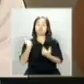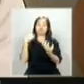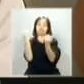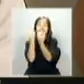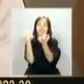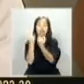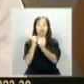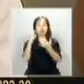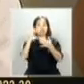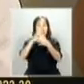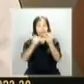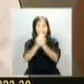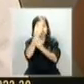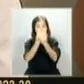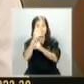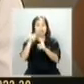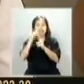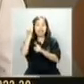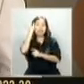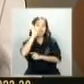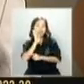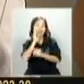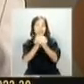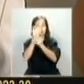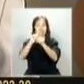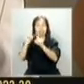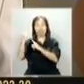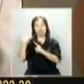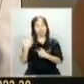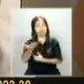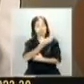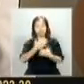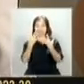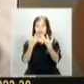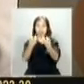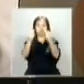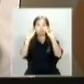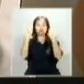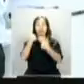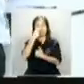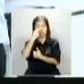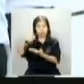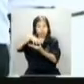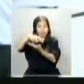ใกล้กำลังจะเก็บเกี่ยวอย่างลำไยแล้วก็ฝรั่งนั้นเสียหายอย่างหนักคุณเวนไตชัยวงศ์รายงานครับ